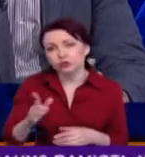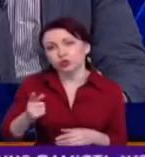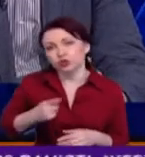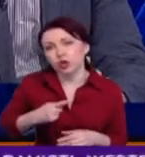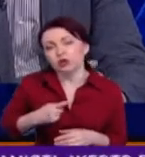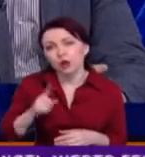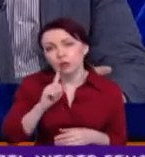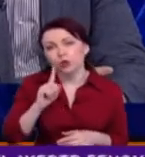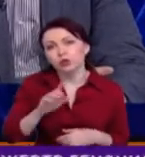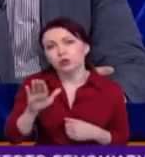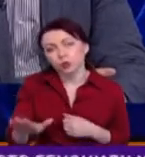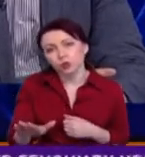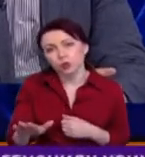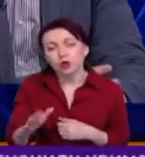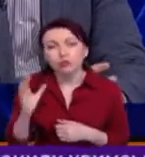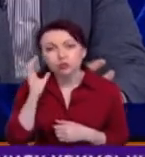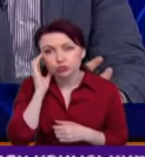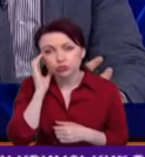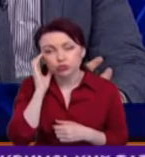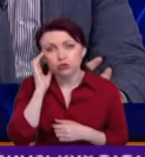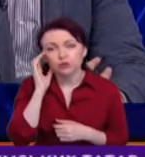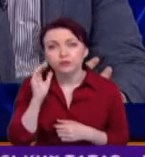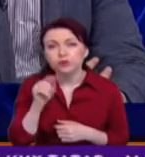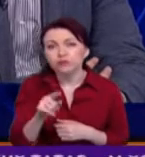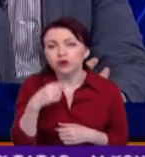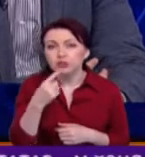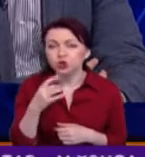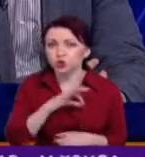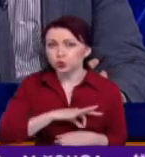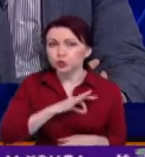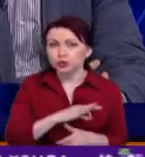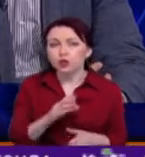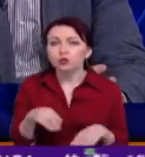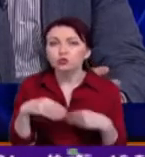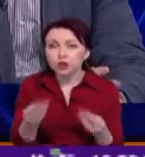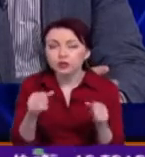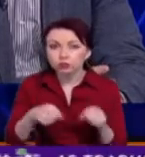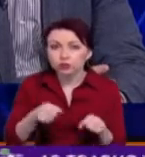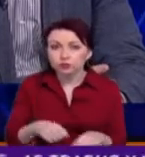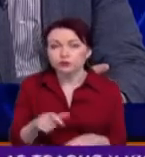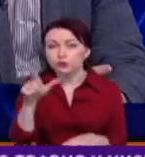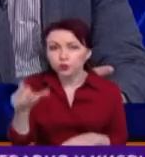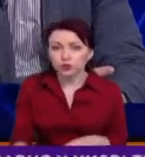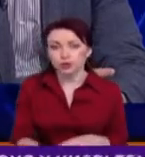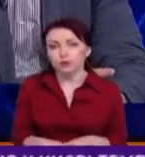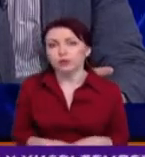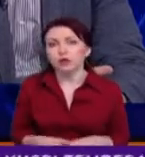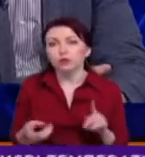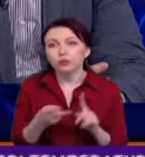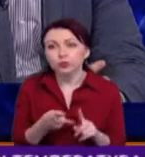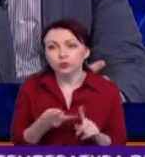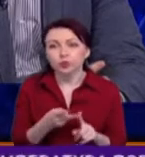поки його інаугурують. Послухайте, ви вроді казали, що ви юрист. Ну дайте можливість людині. Це раз.